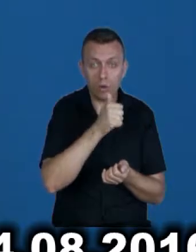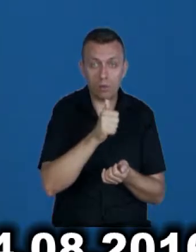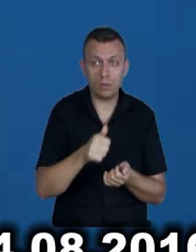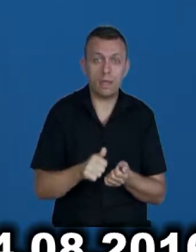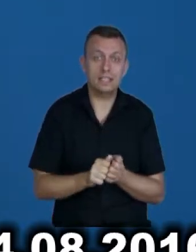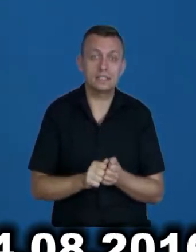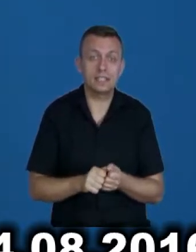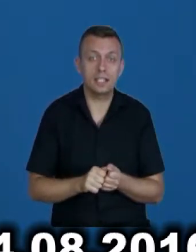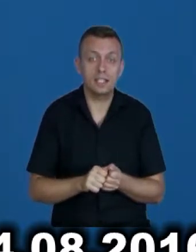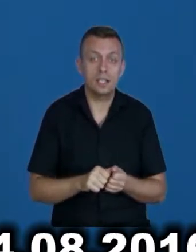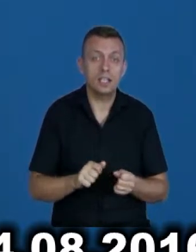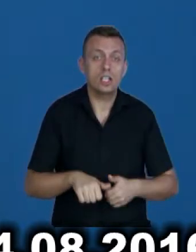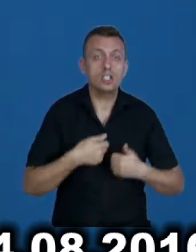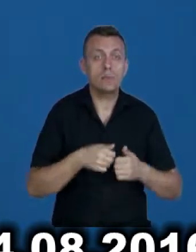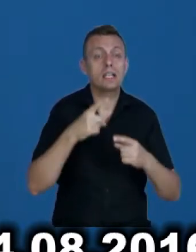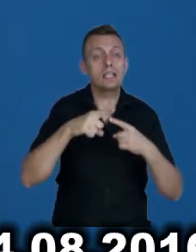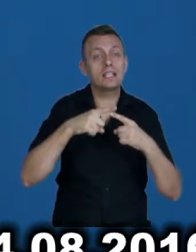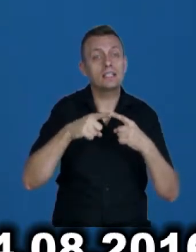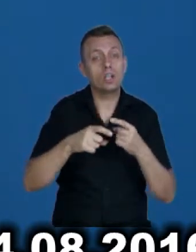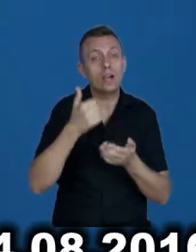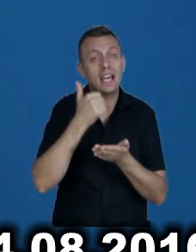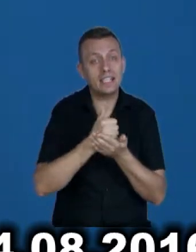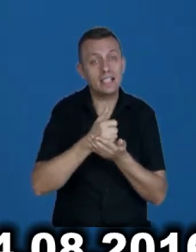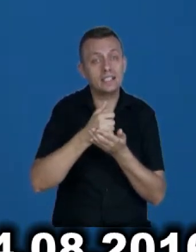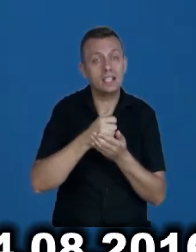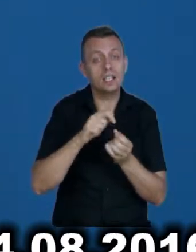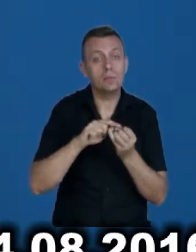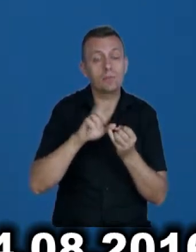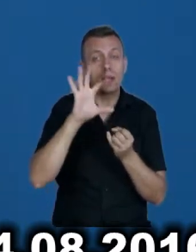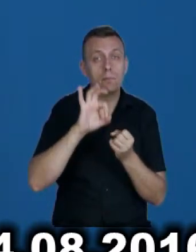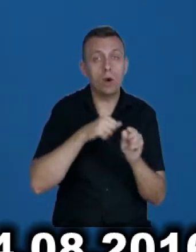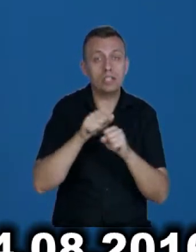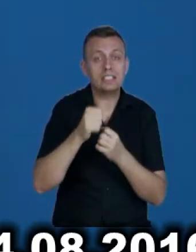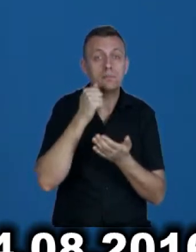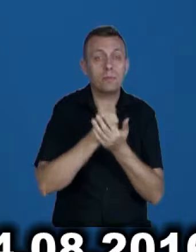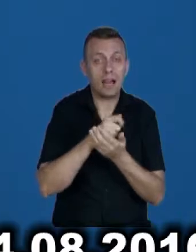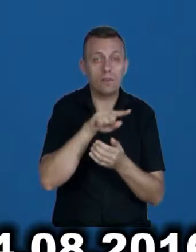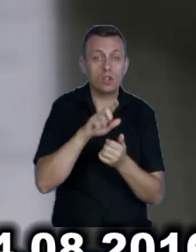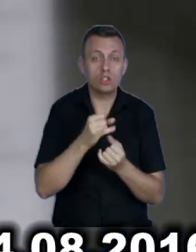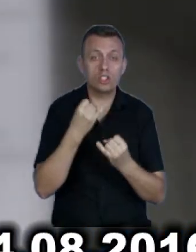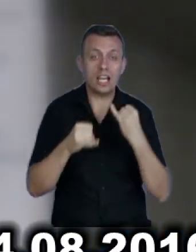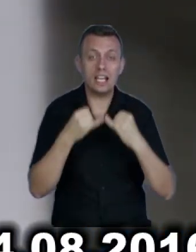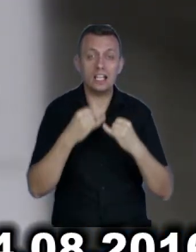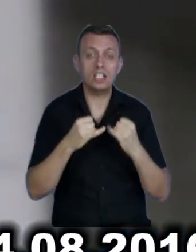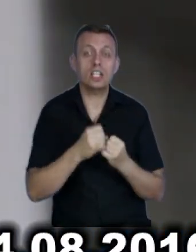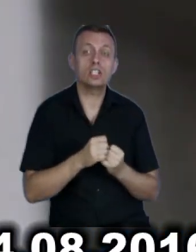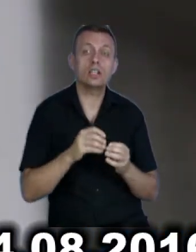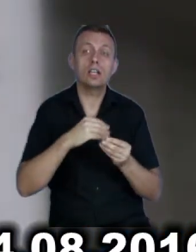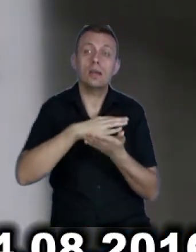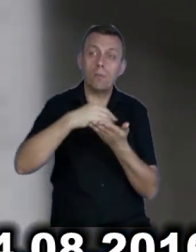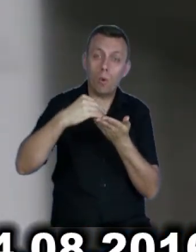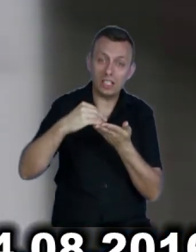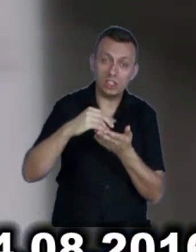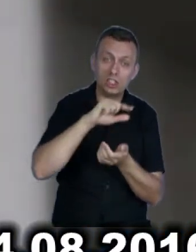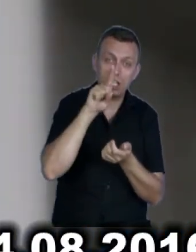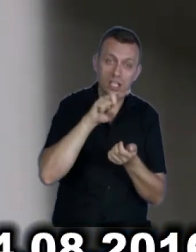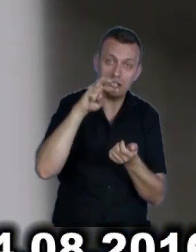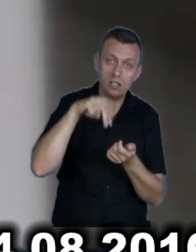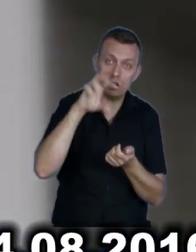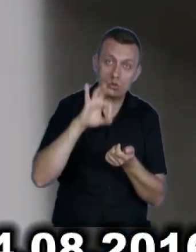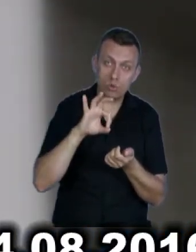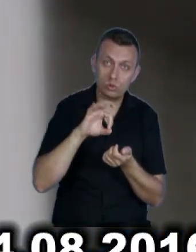ośrodek mógłby powstać. No to myślę, że byłoby to znaczne ułatwienie dla mieszkańców. Nasz wkład